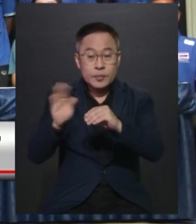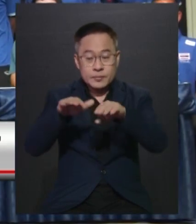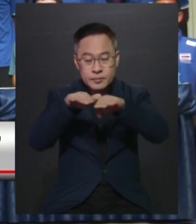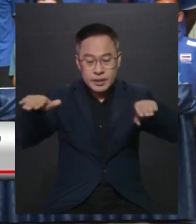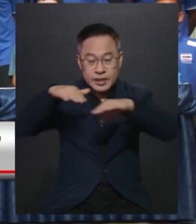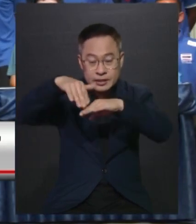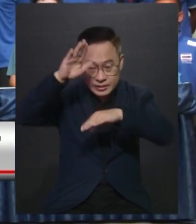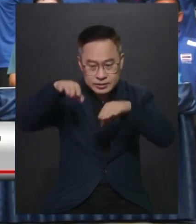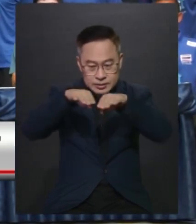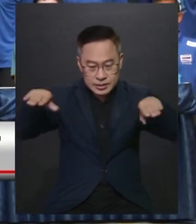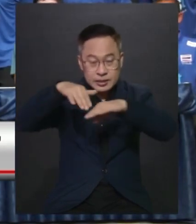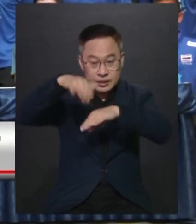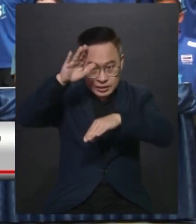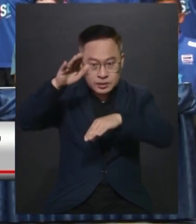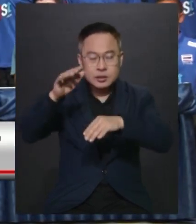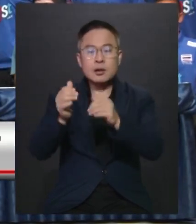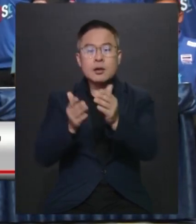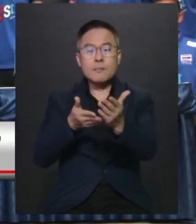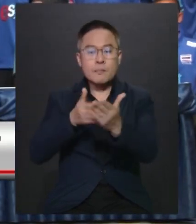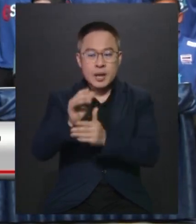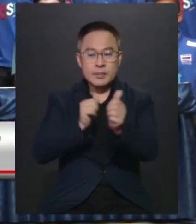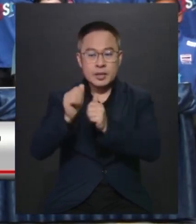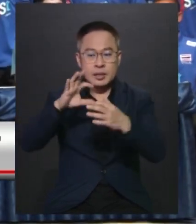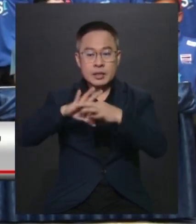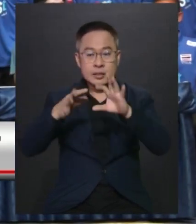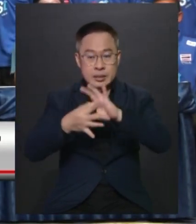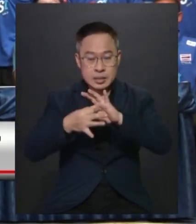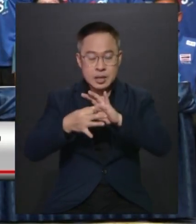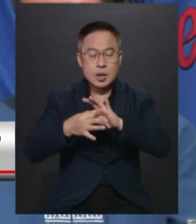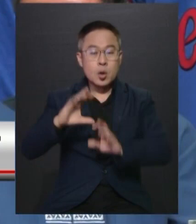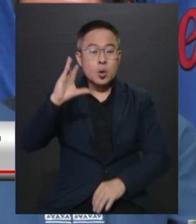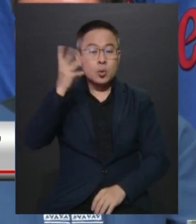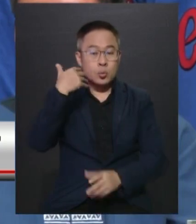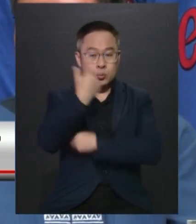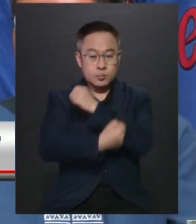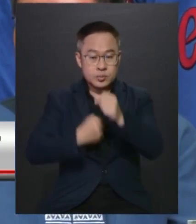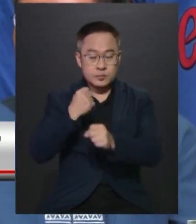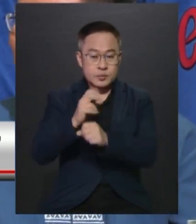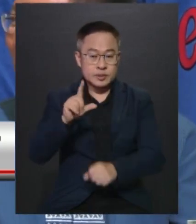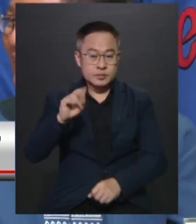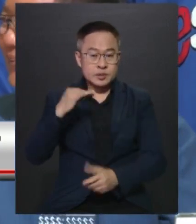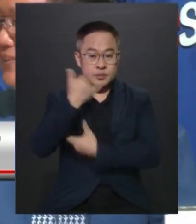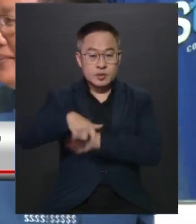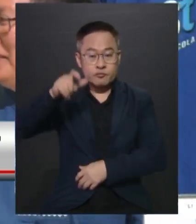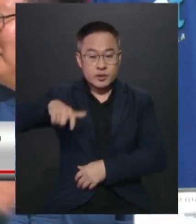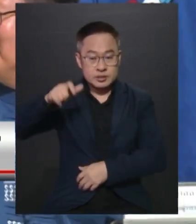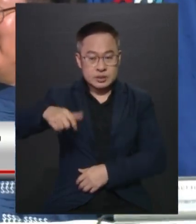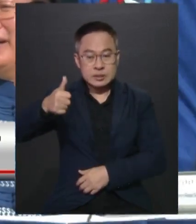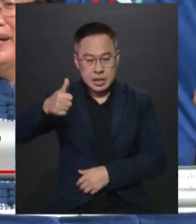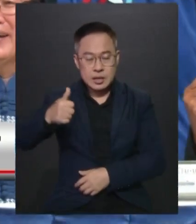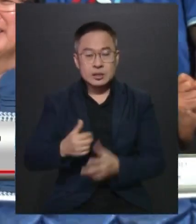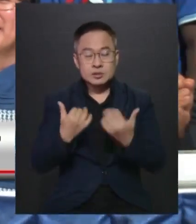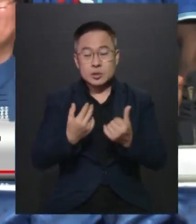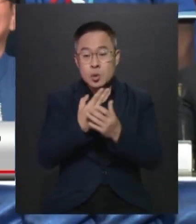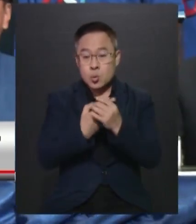จ้าภาพทำให้มีโอกาสมากยิ่งขึ้นและมีความได้เปรียบในการเก็บคะแนนสะสมให้ได้มากที่สุดซึ่งที่ผ่านมาคู่นักกีฬาหญิงของไท